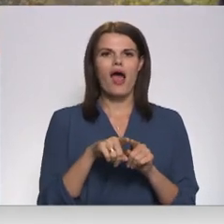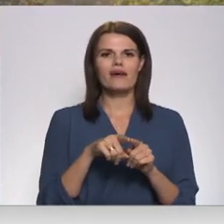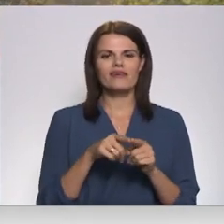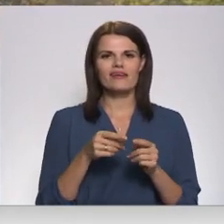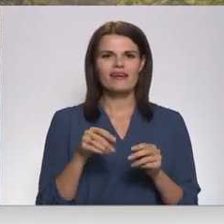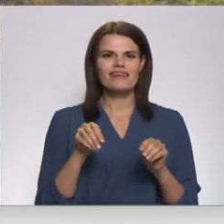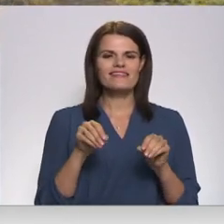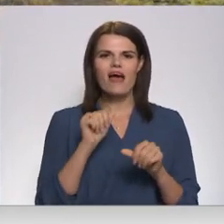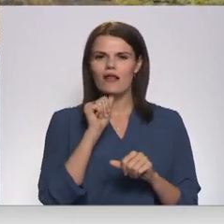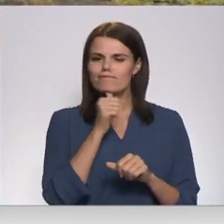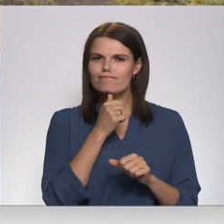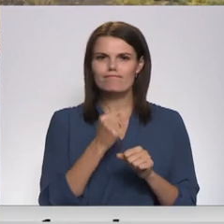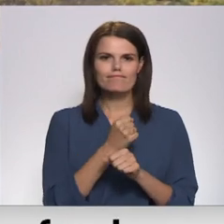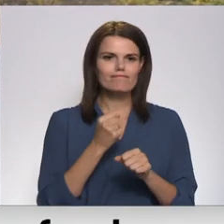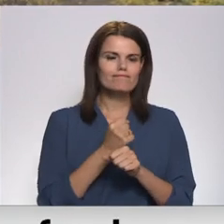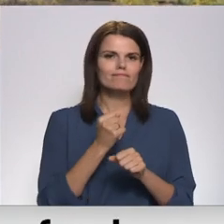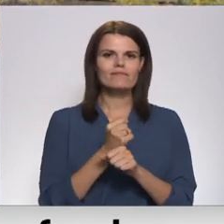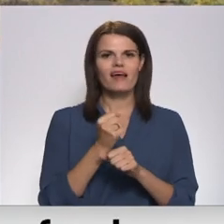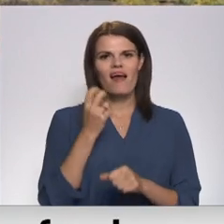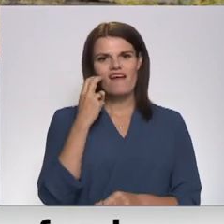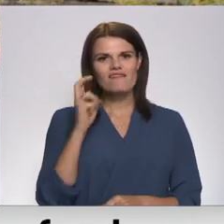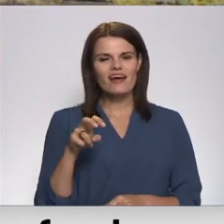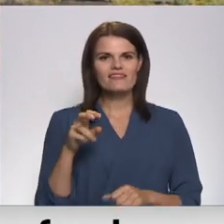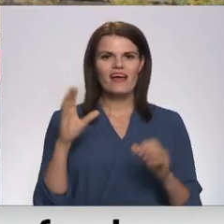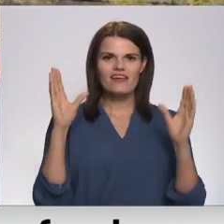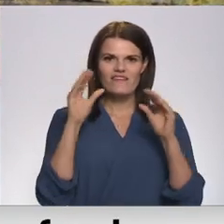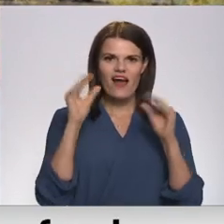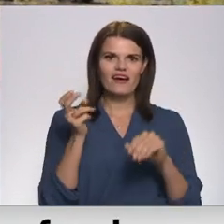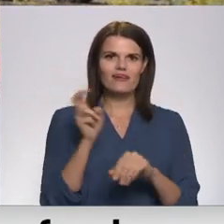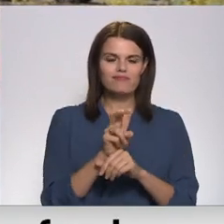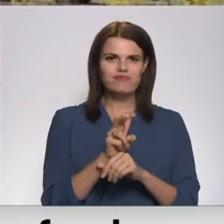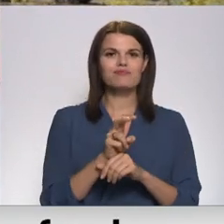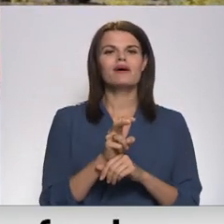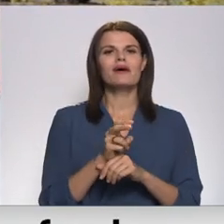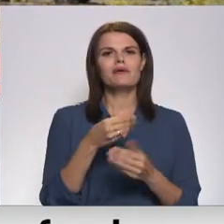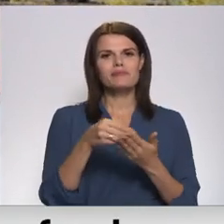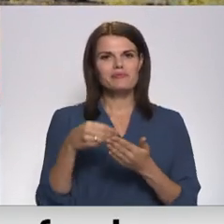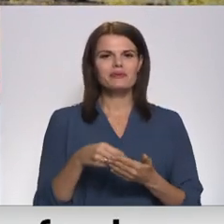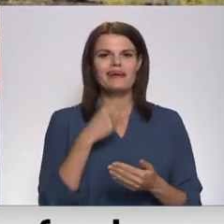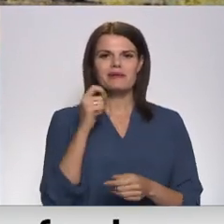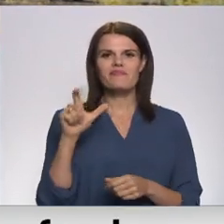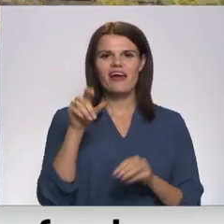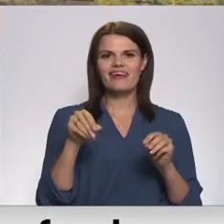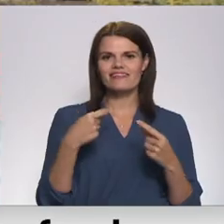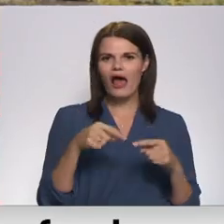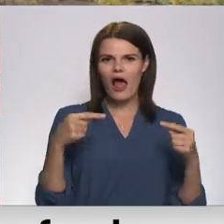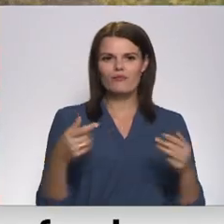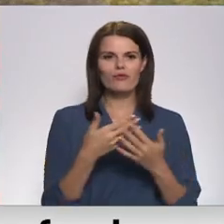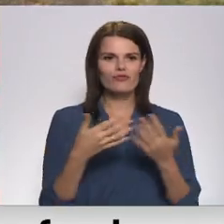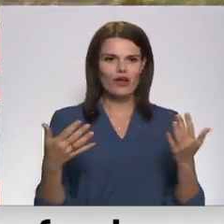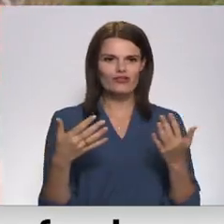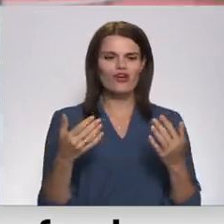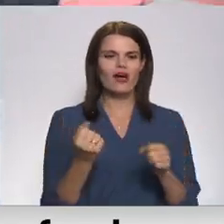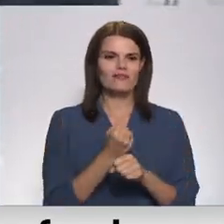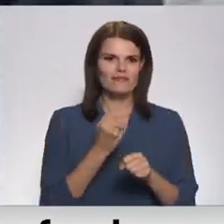jo brīnišķīgi tās iet, kad vecāki vakarā pēc darba iegriežās, tad viņi grib vairāk sāļās lietas. Bet tagad jau arī dažādi izstrādājumi es